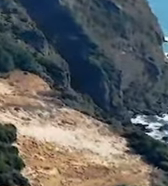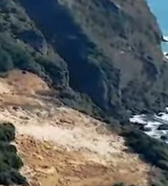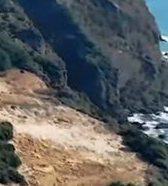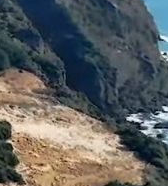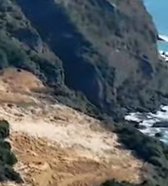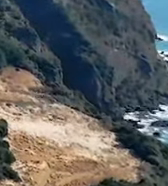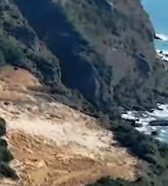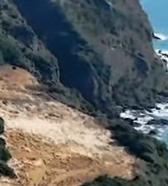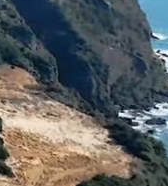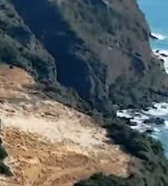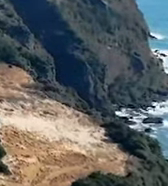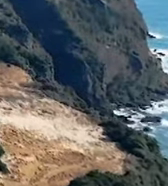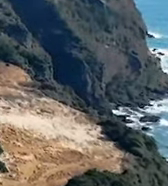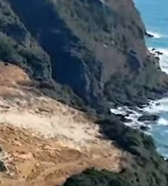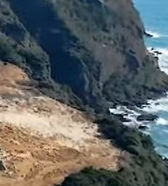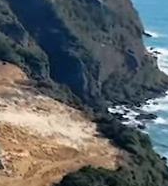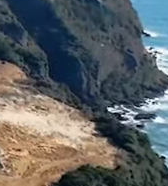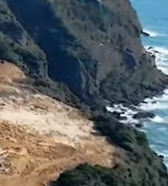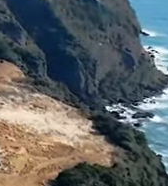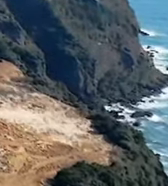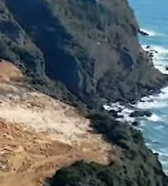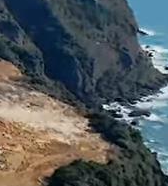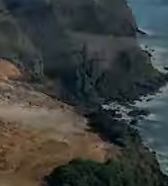제주입니다. 14.7%.